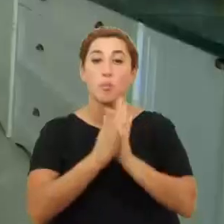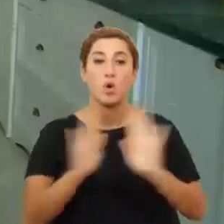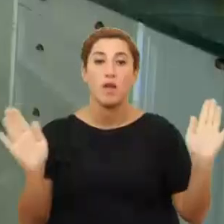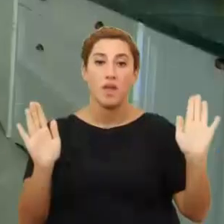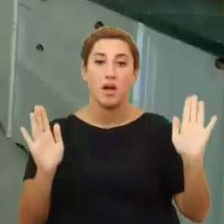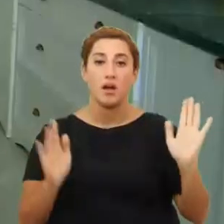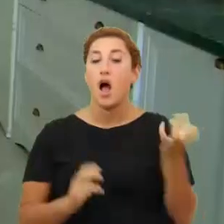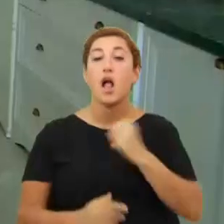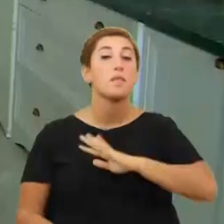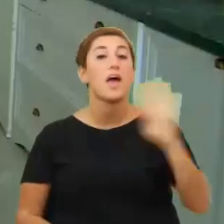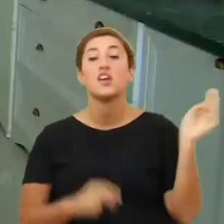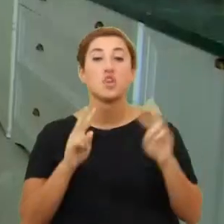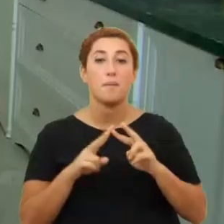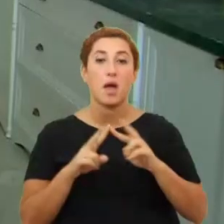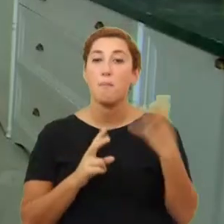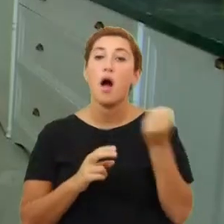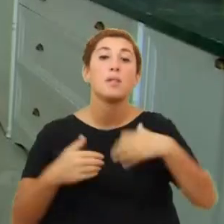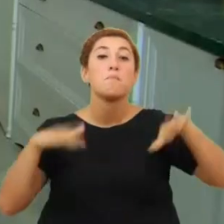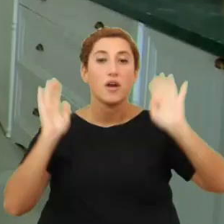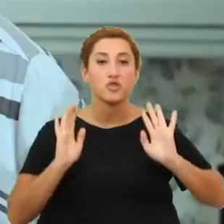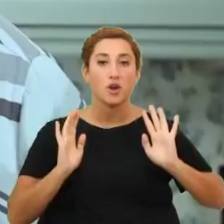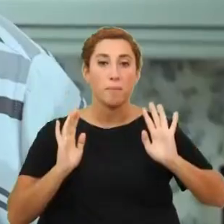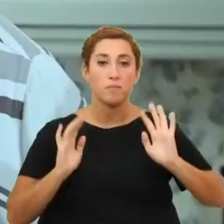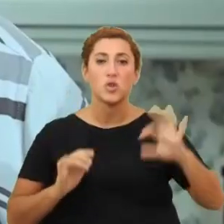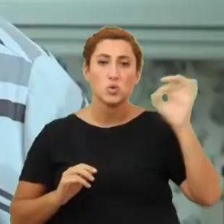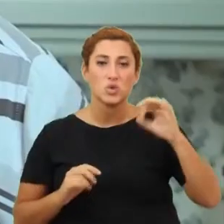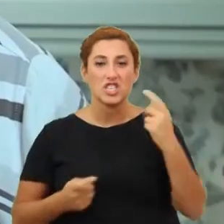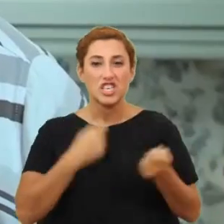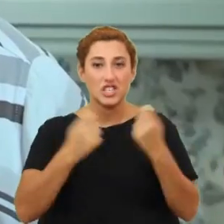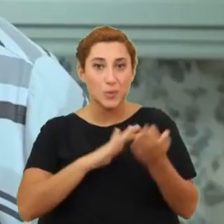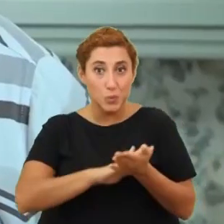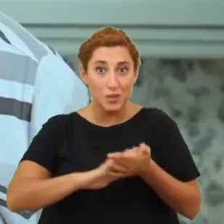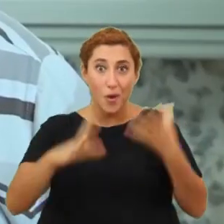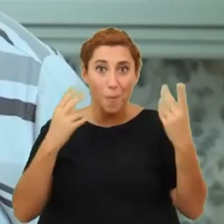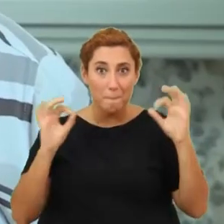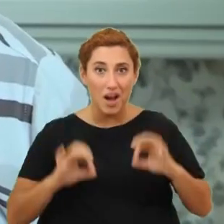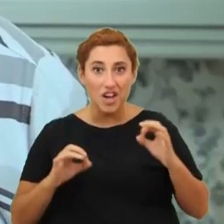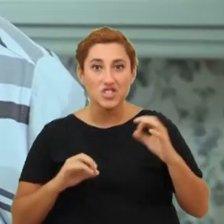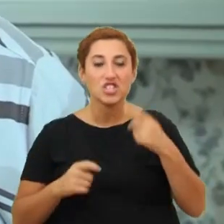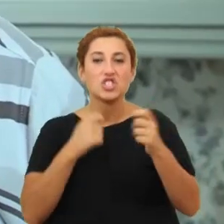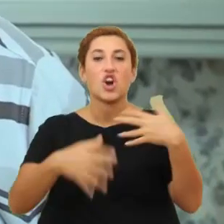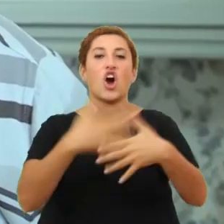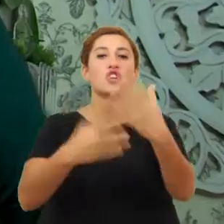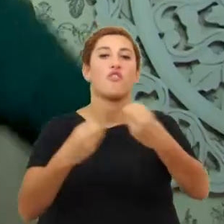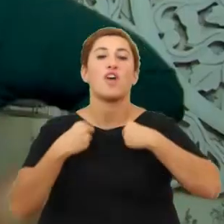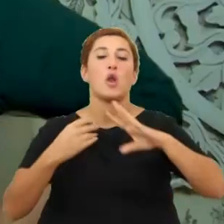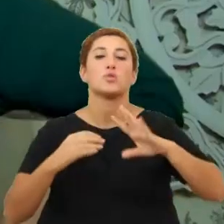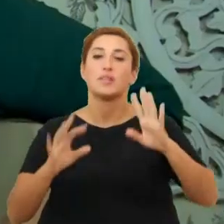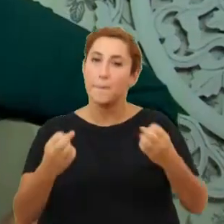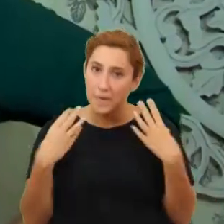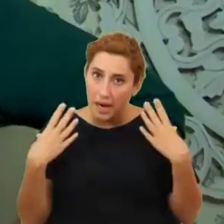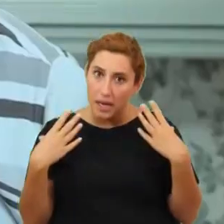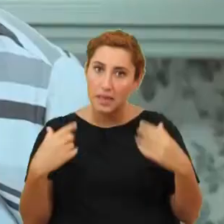kadar. Almayacağım Meryem, almayacağım. Şurada işler tıkırında gidiyor, çoma soğuyorsunuz ya. Ya